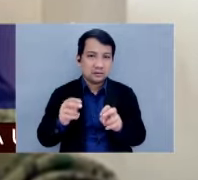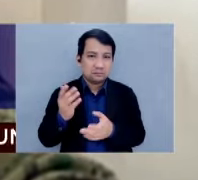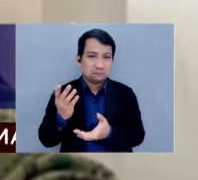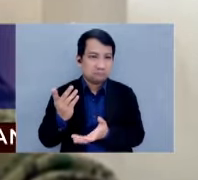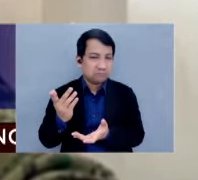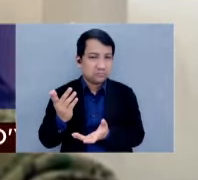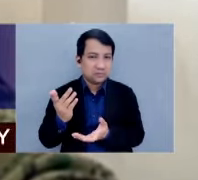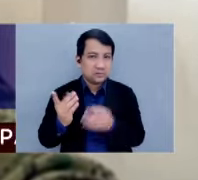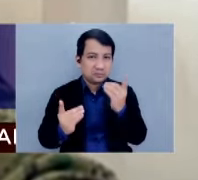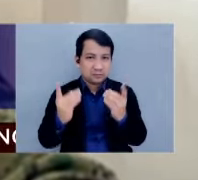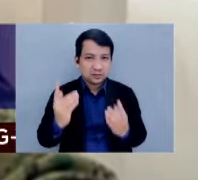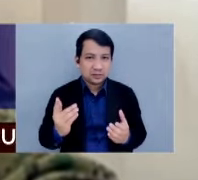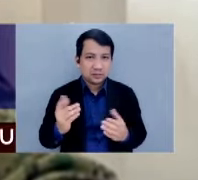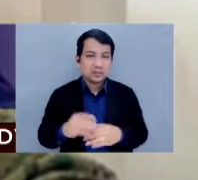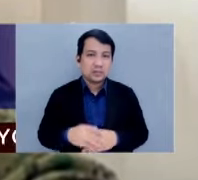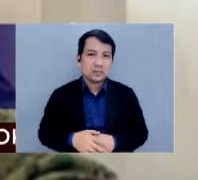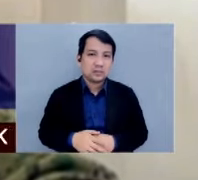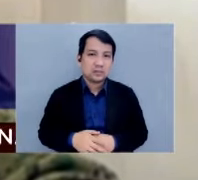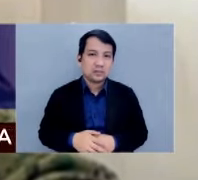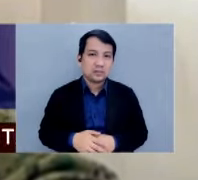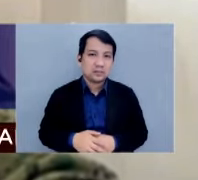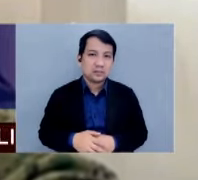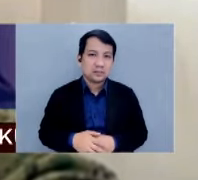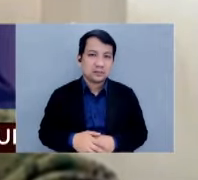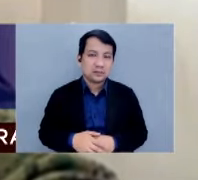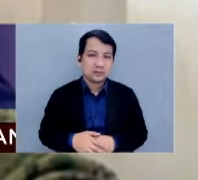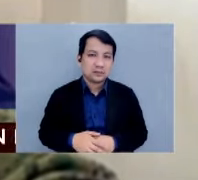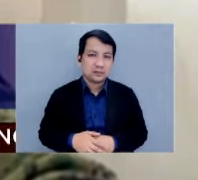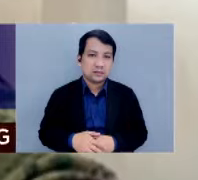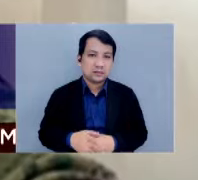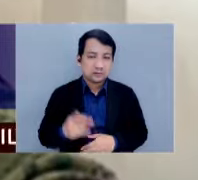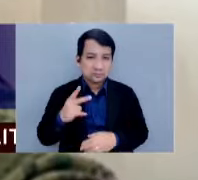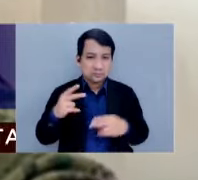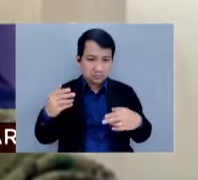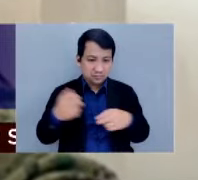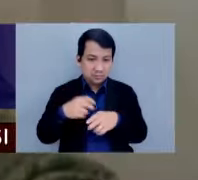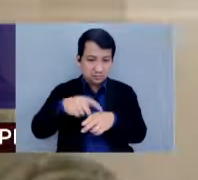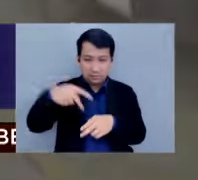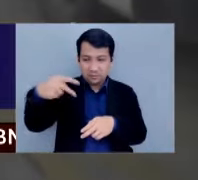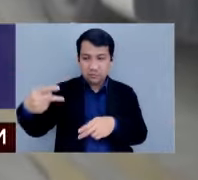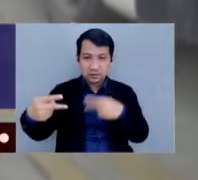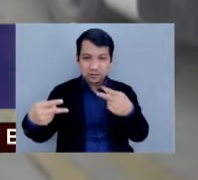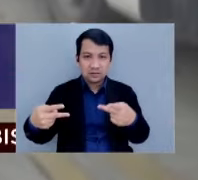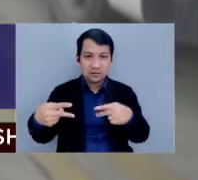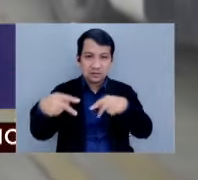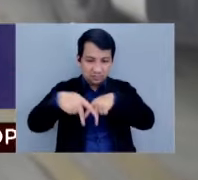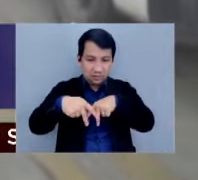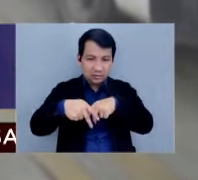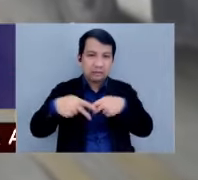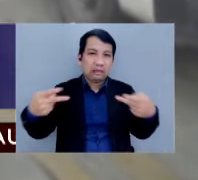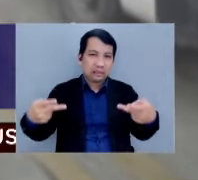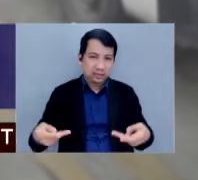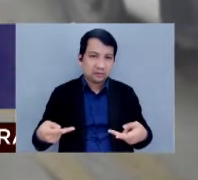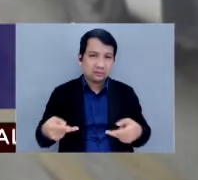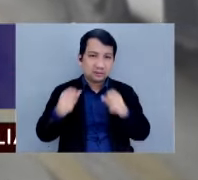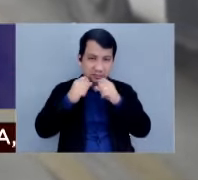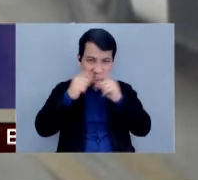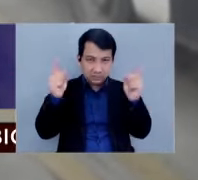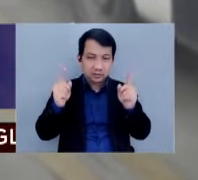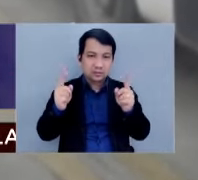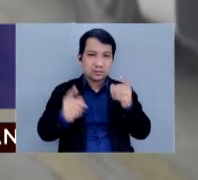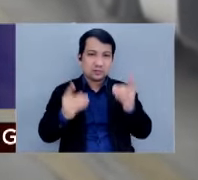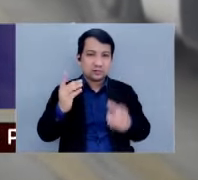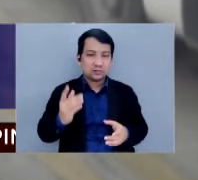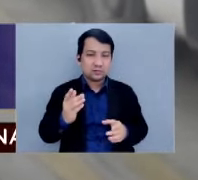driver, nandun din. Tumilapon at saka yung backrider niya. Nagulat naman ang driver ng bus